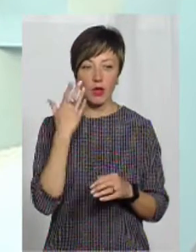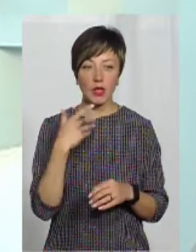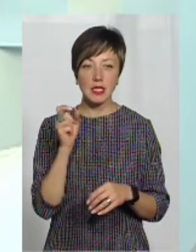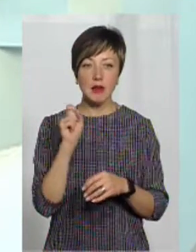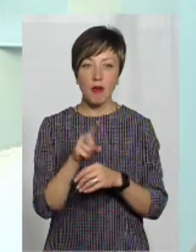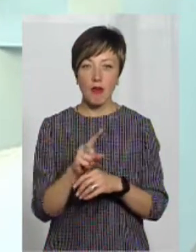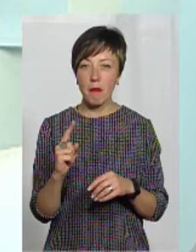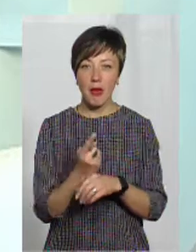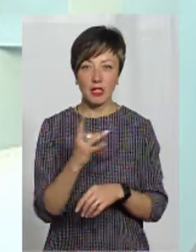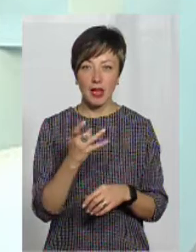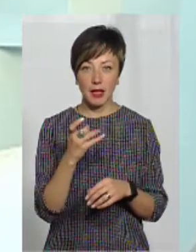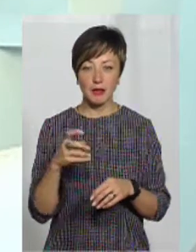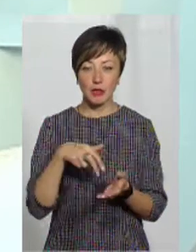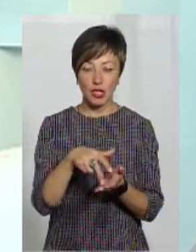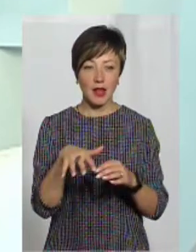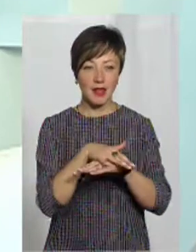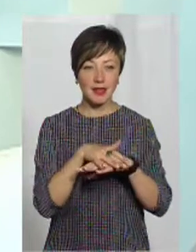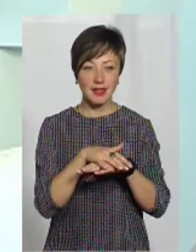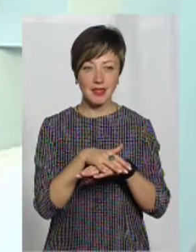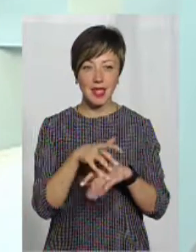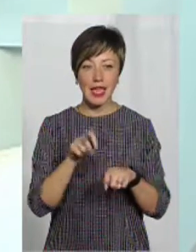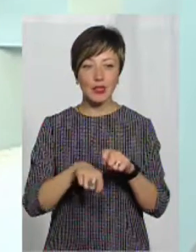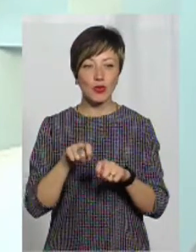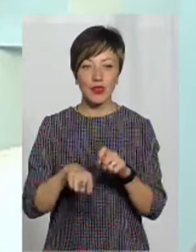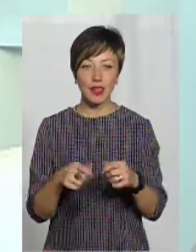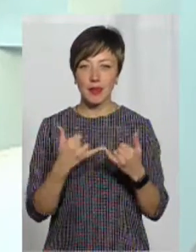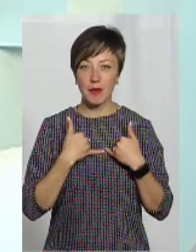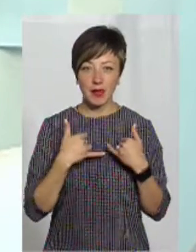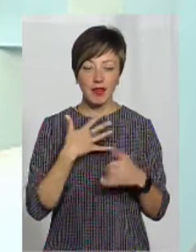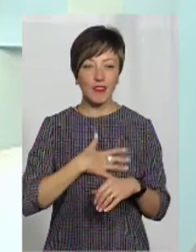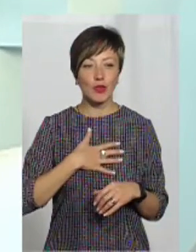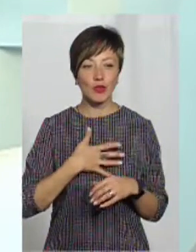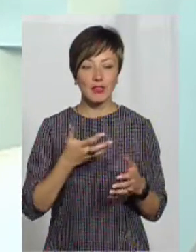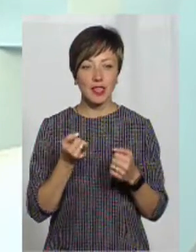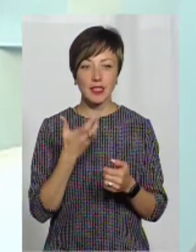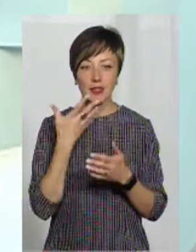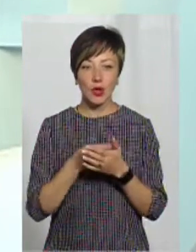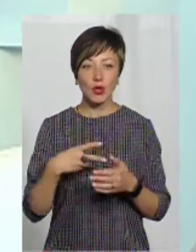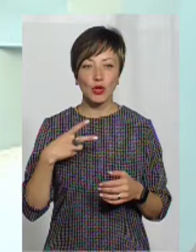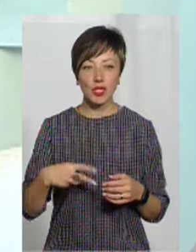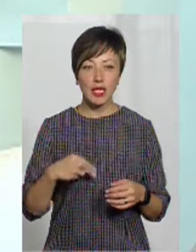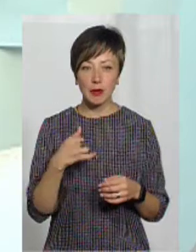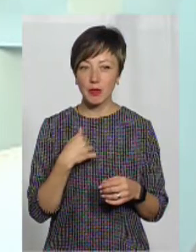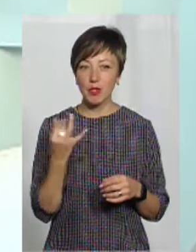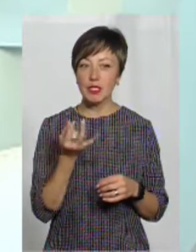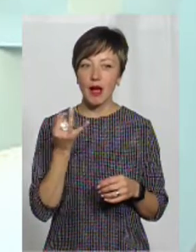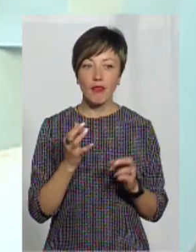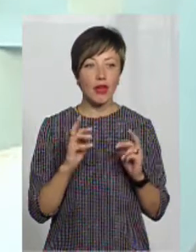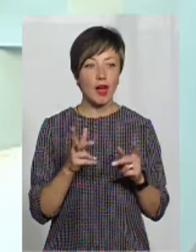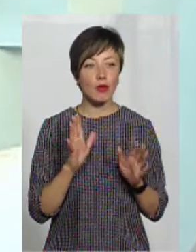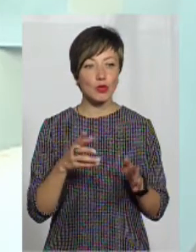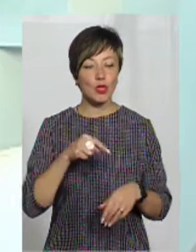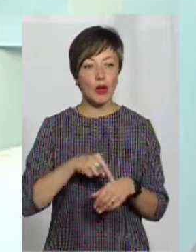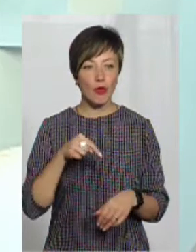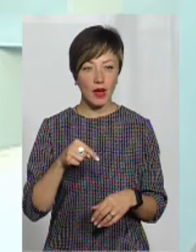їх замовила і перший раз йшла на ринок їх тестувати, це було для мене трошки хвилююче. Я взяла свою доньку і мені було цікаво, як же